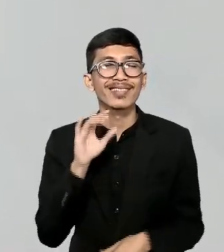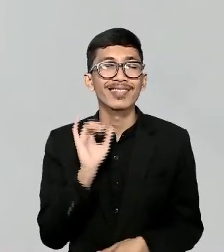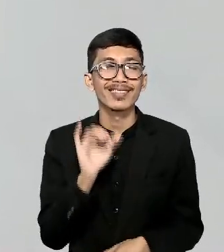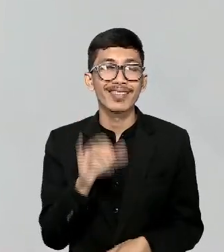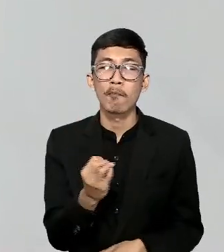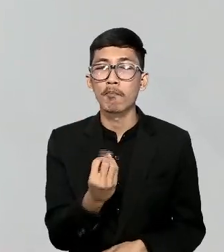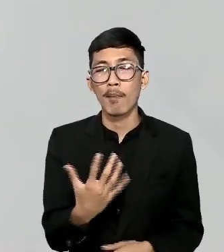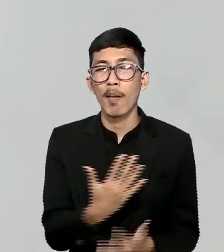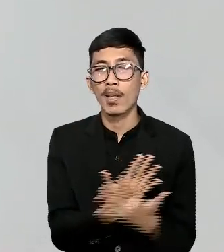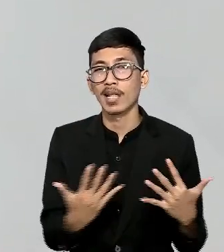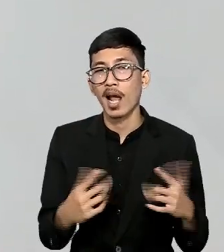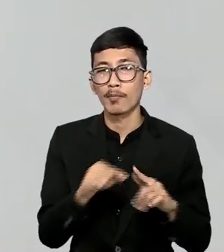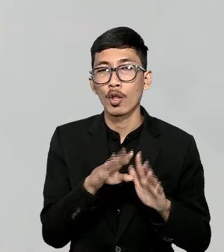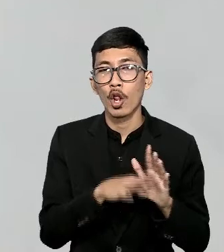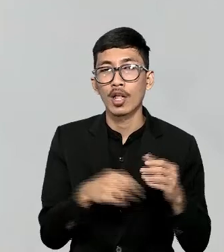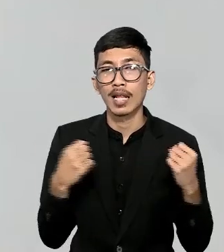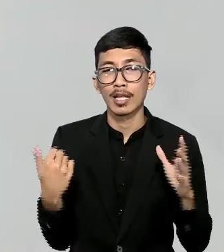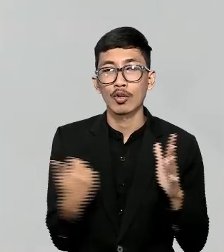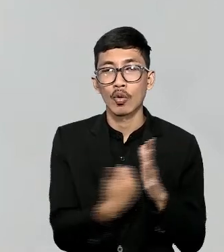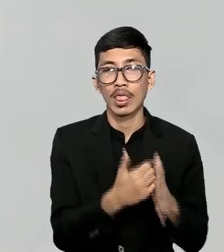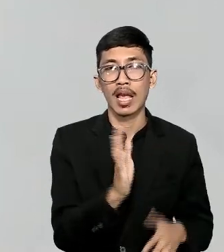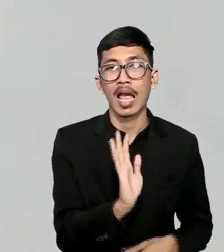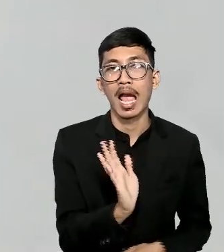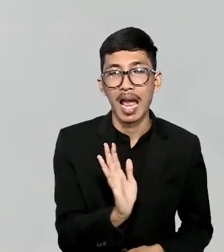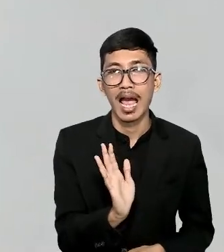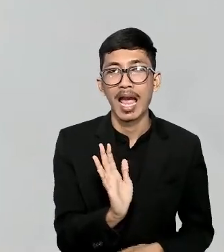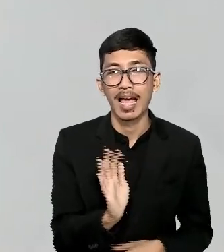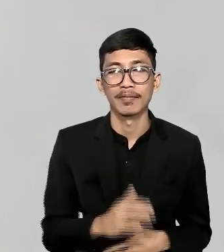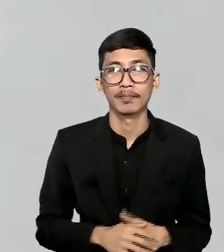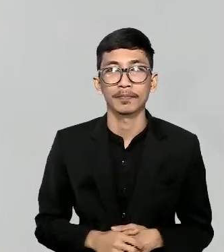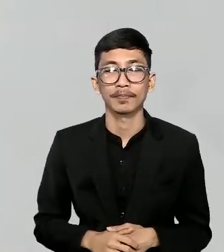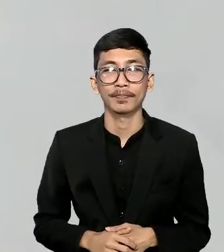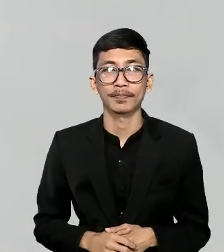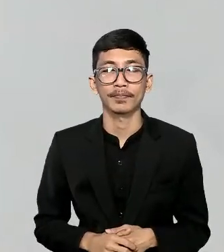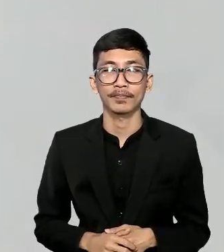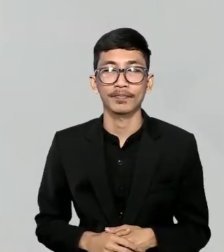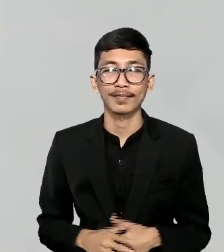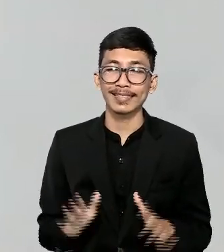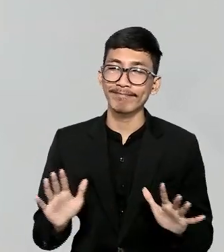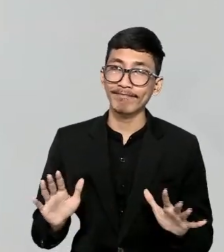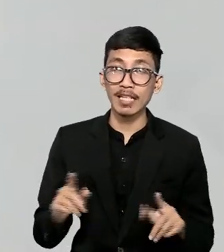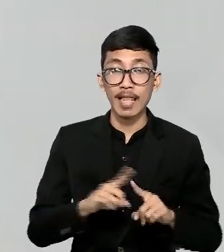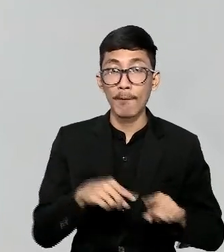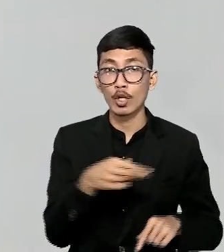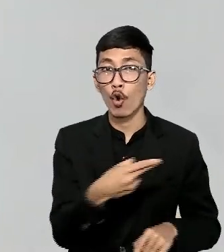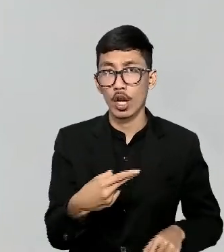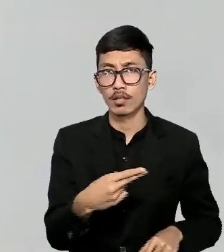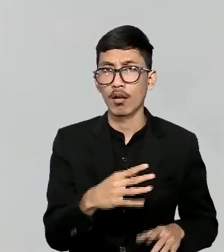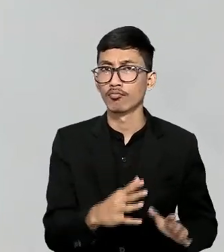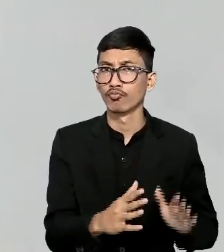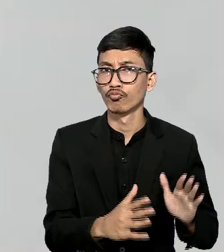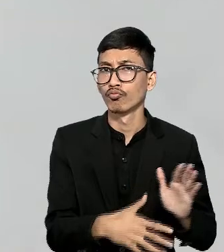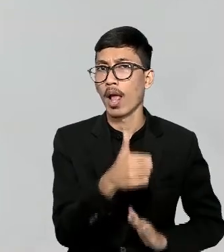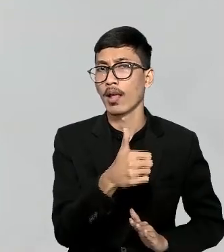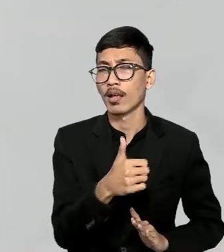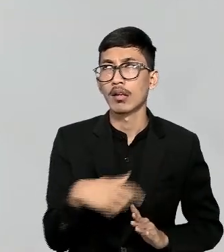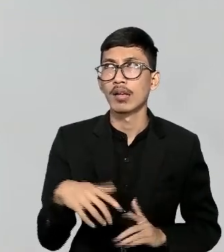menerapkan 3 m dengan baik tetapi paling tidak kita masih lebih baik ternyata dari negara-negara lain yang